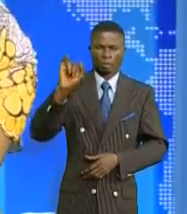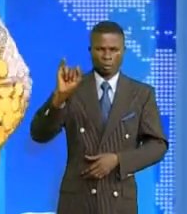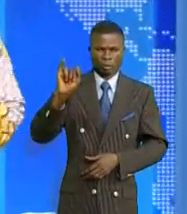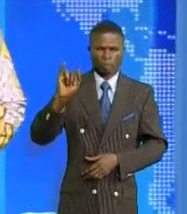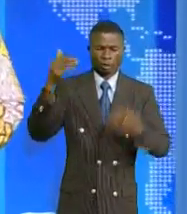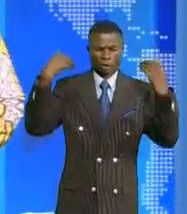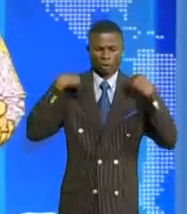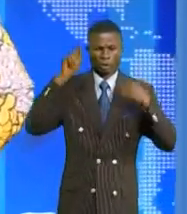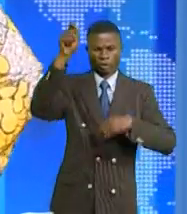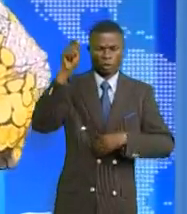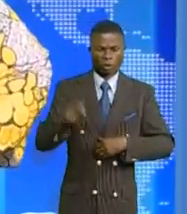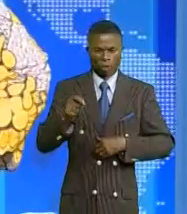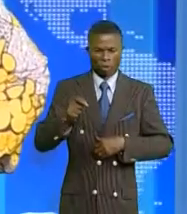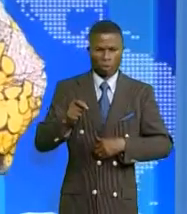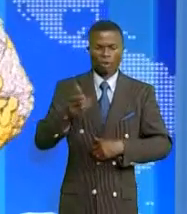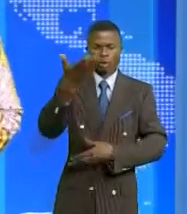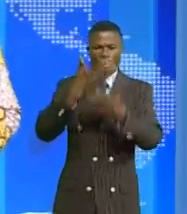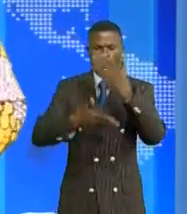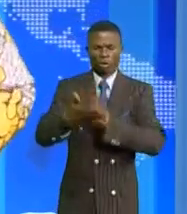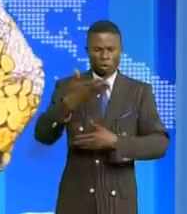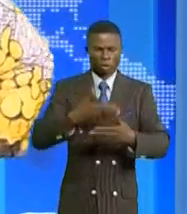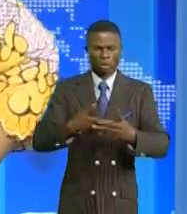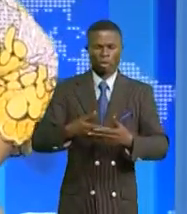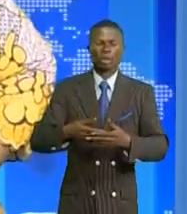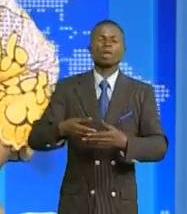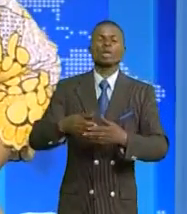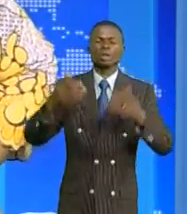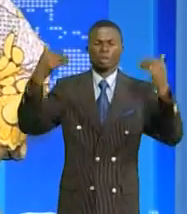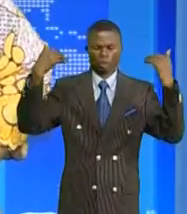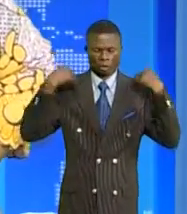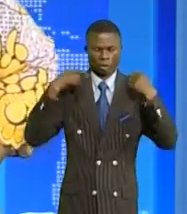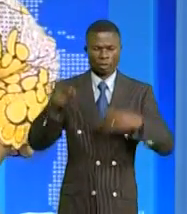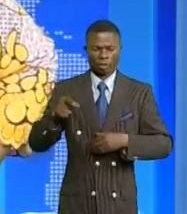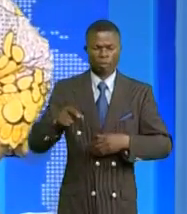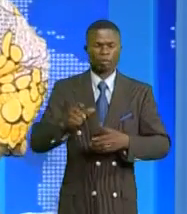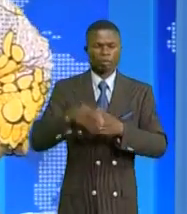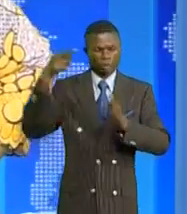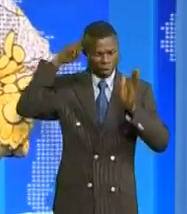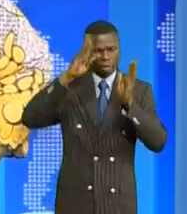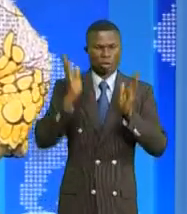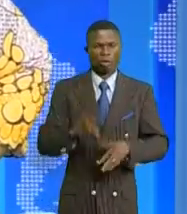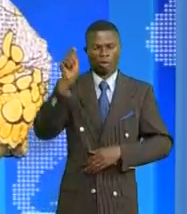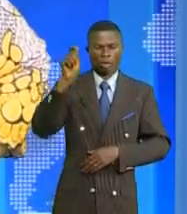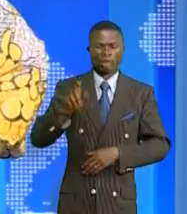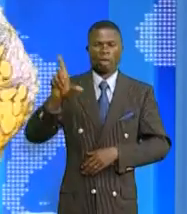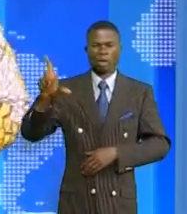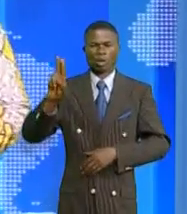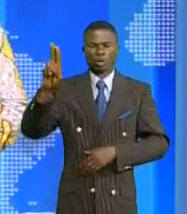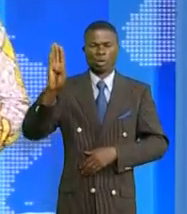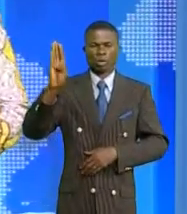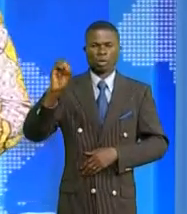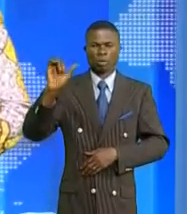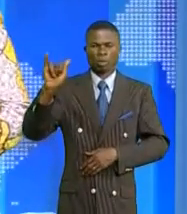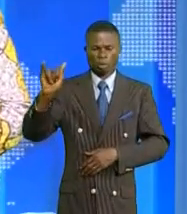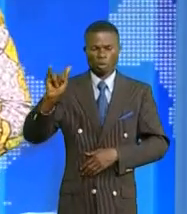autorités militaires ont pris le manège, ont pris le contrôle de la ville. Eh bien, le gouverneur Johnny Luboya et son adjoint ont pris possession de